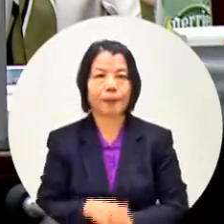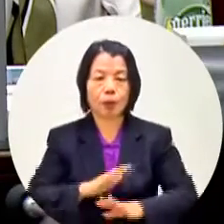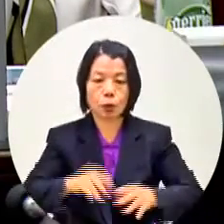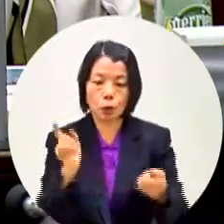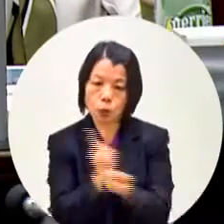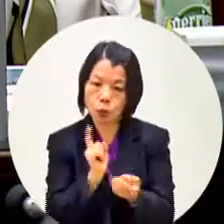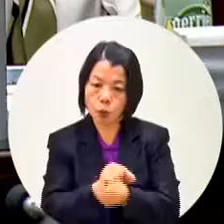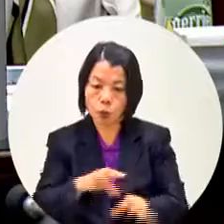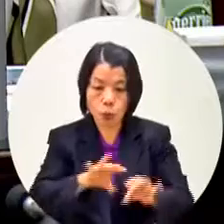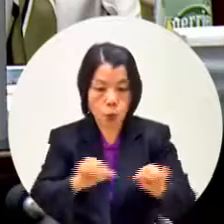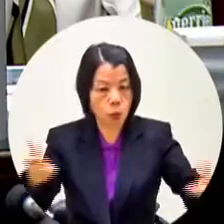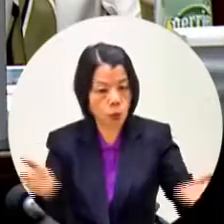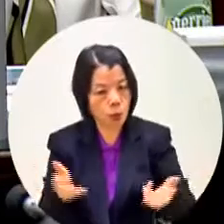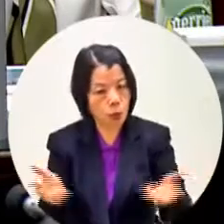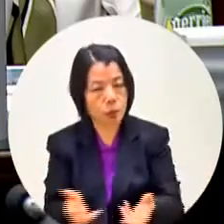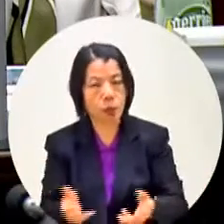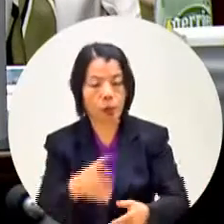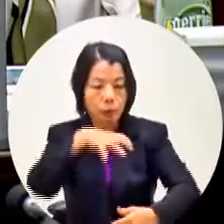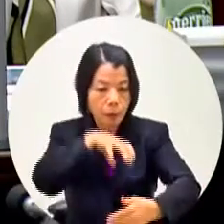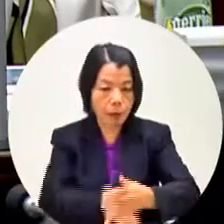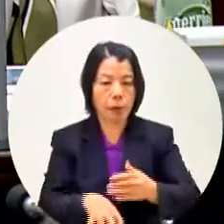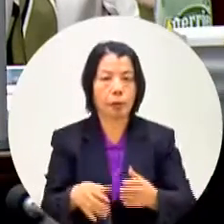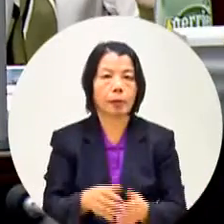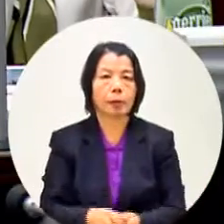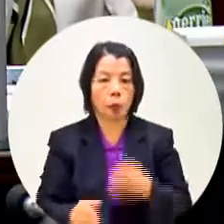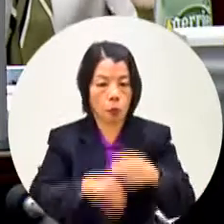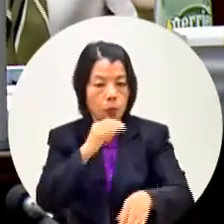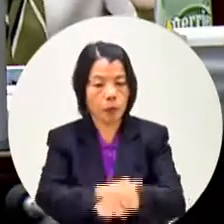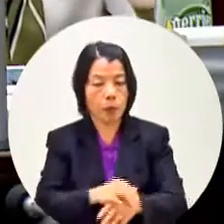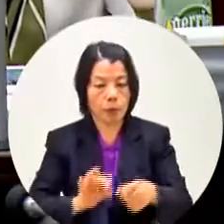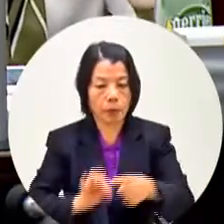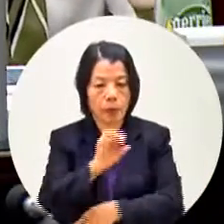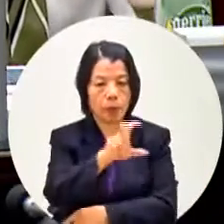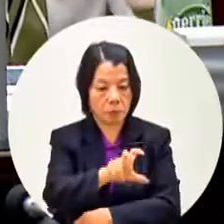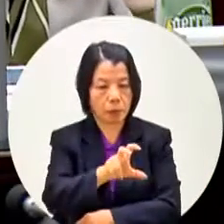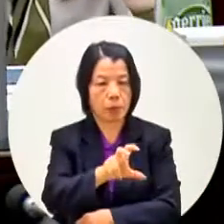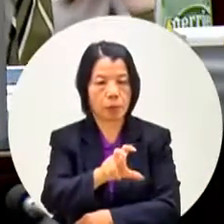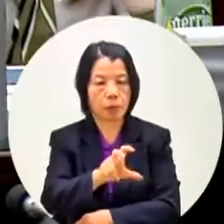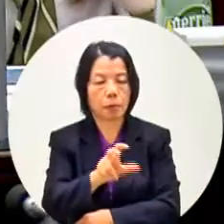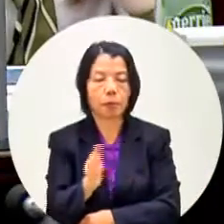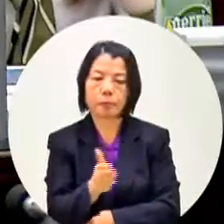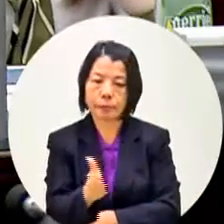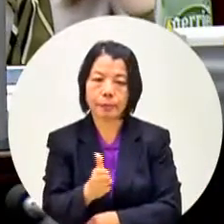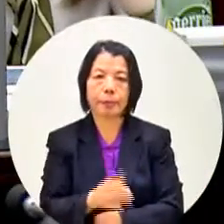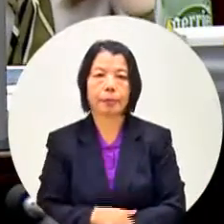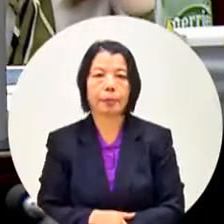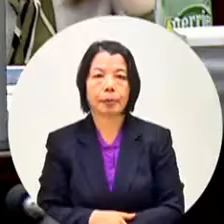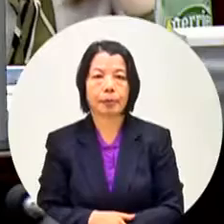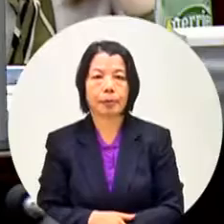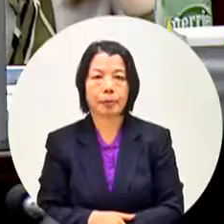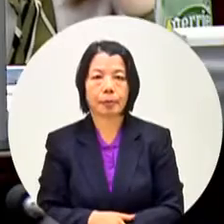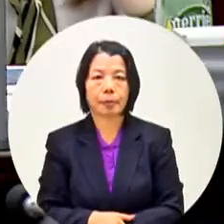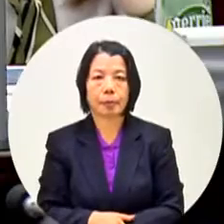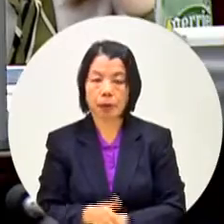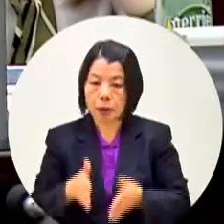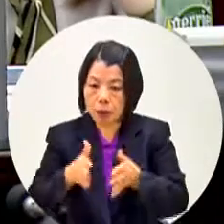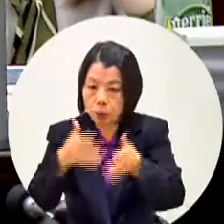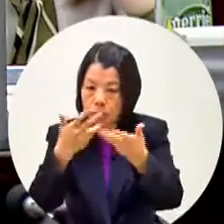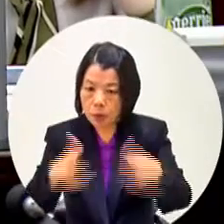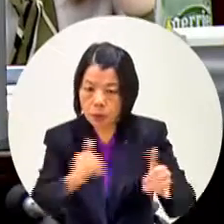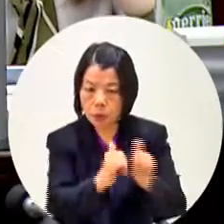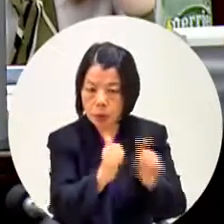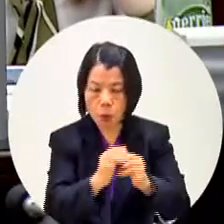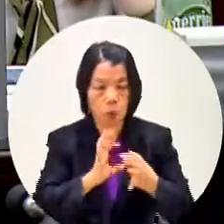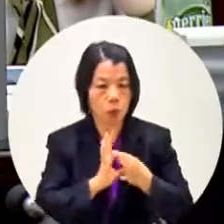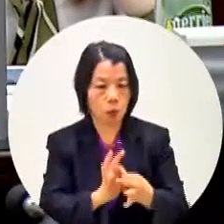地重划来说，是我们冈山地区30年来的第一个。好，是第一次来做我们四地重划，